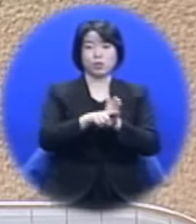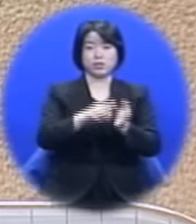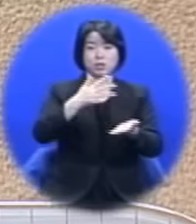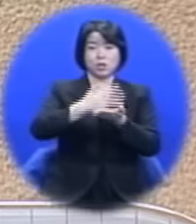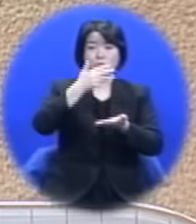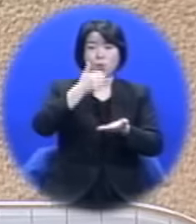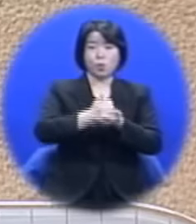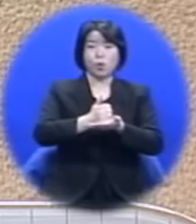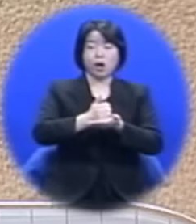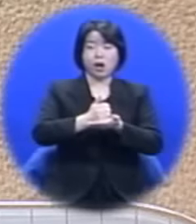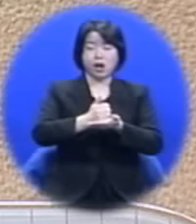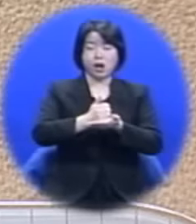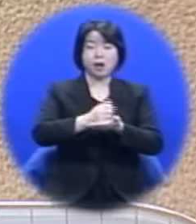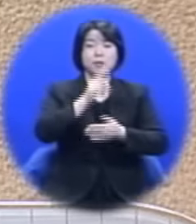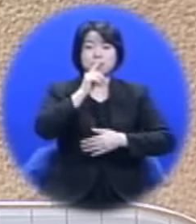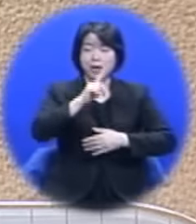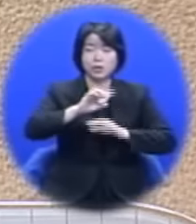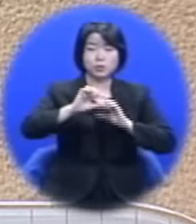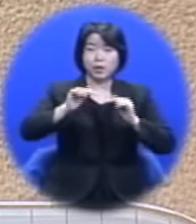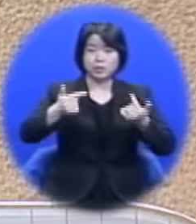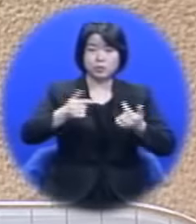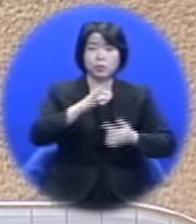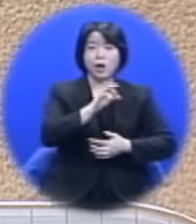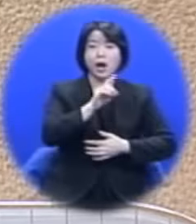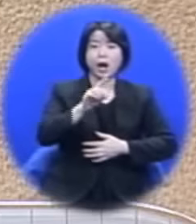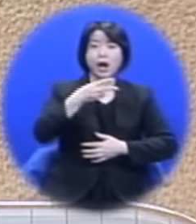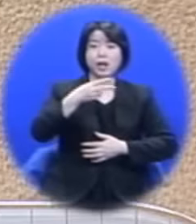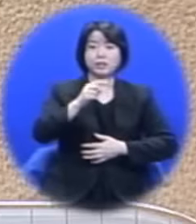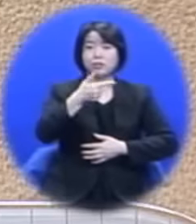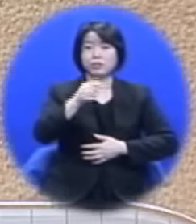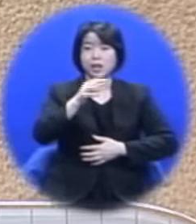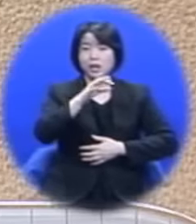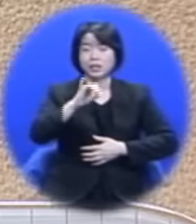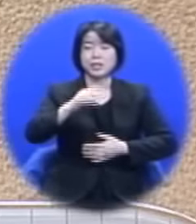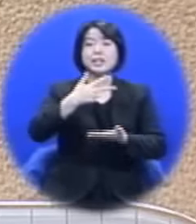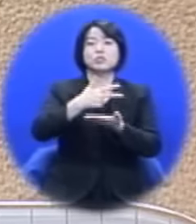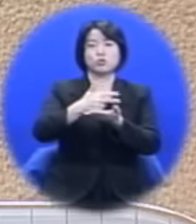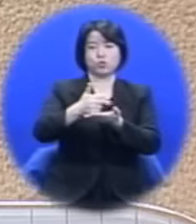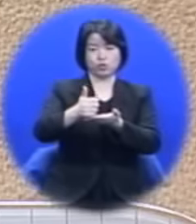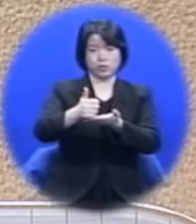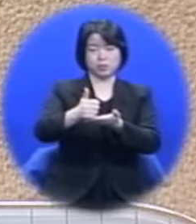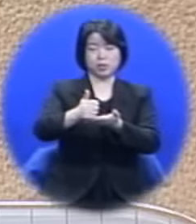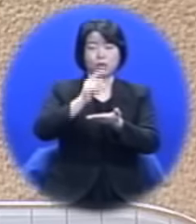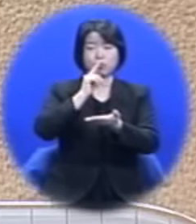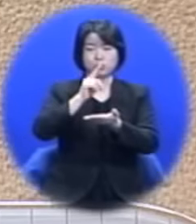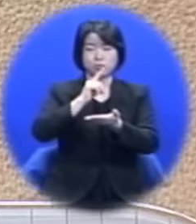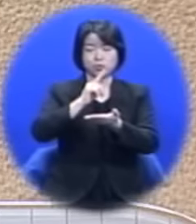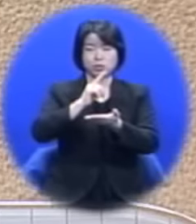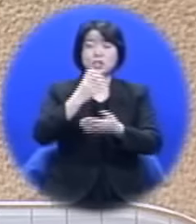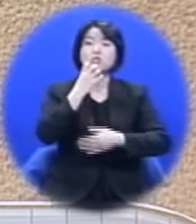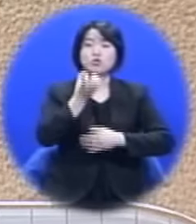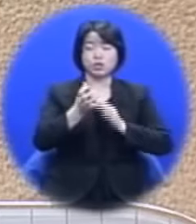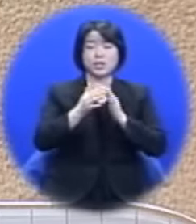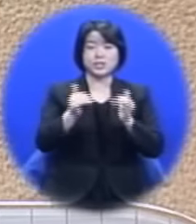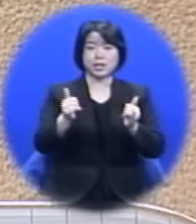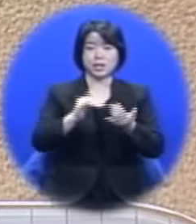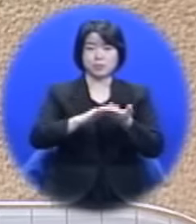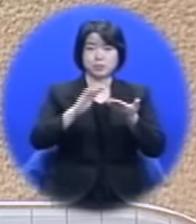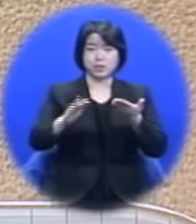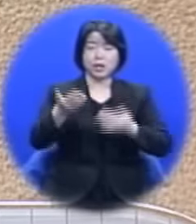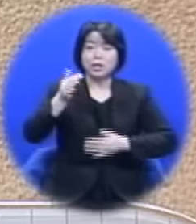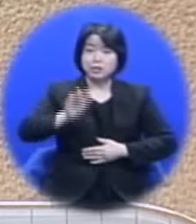부르지 않고 나이 주님이라고 이렇게 대신 불렀던 유대인들 있니다 그런데